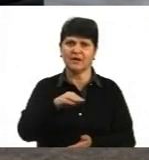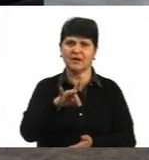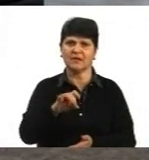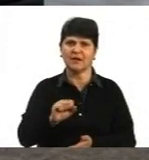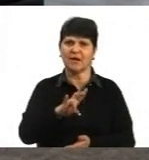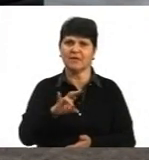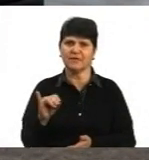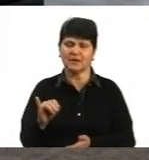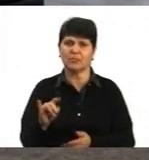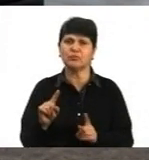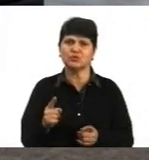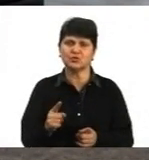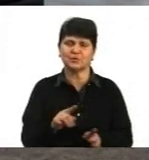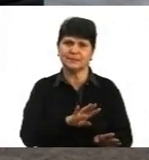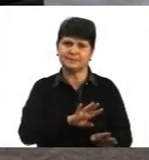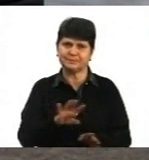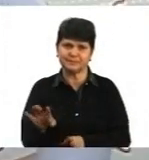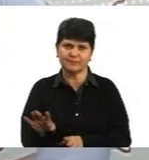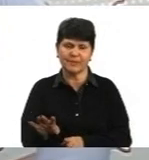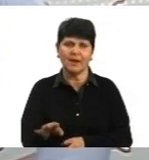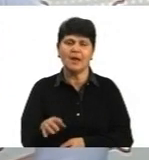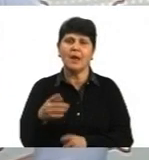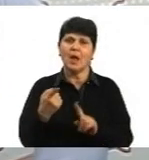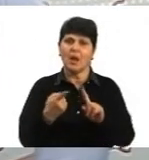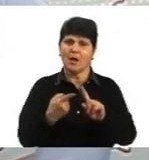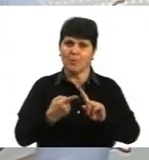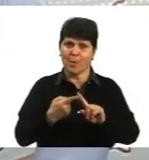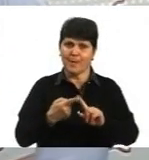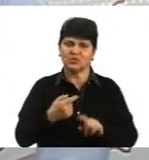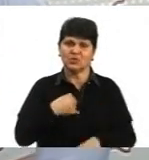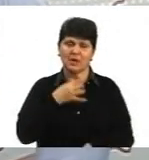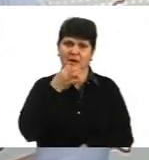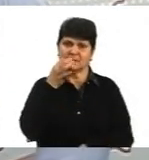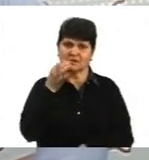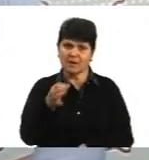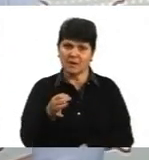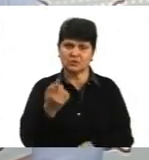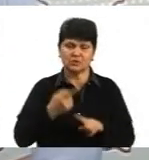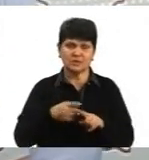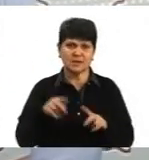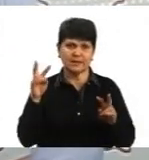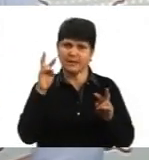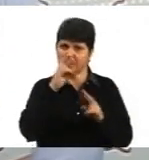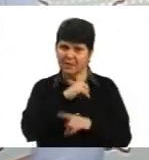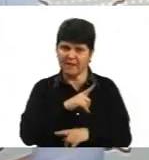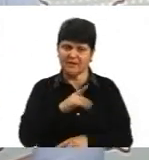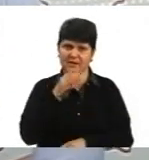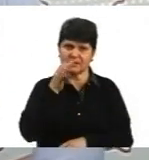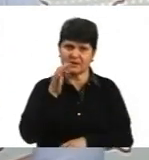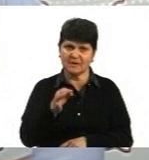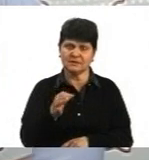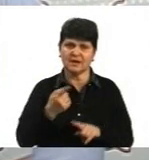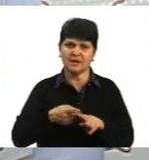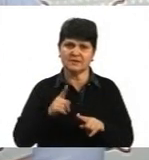що, по-перше, це не зовсім правильна ситуація, що ми її продублювали у травні. Це мова йде про закупівлю